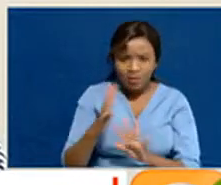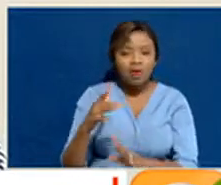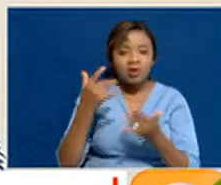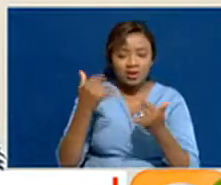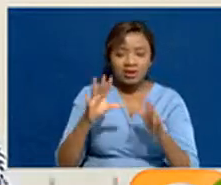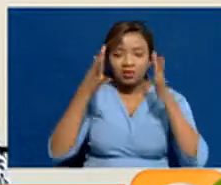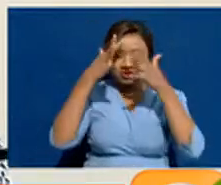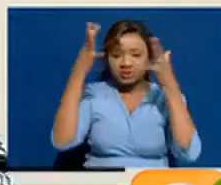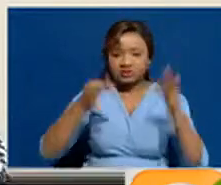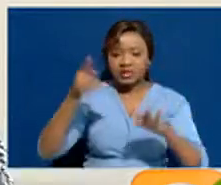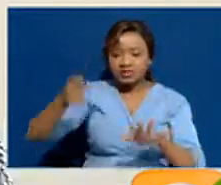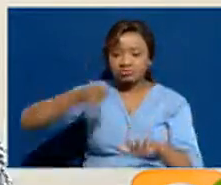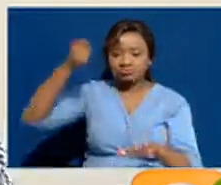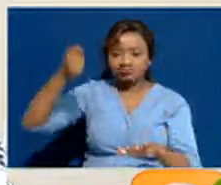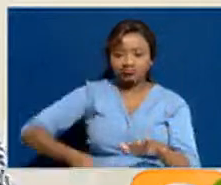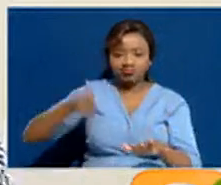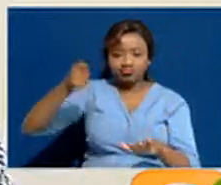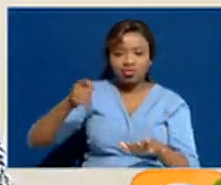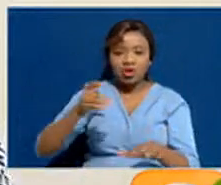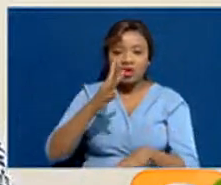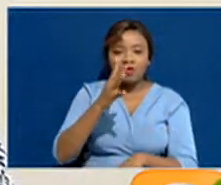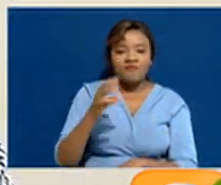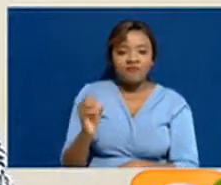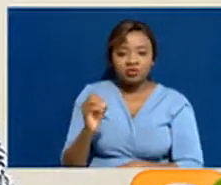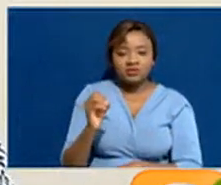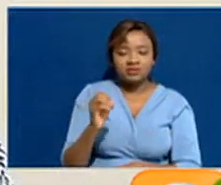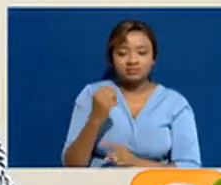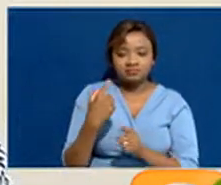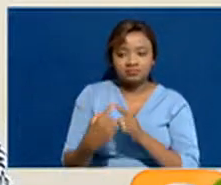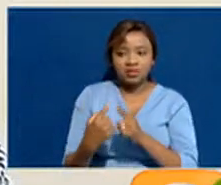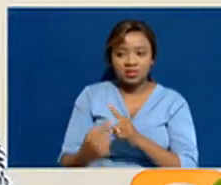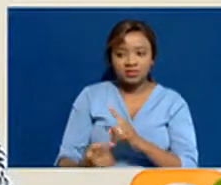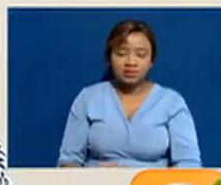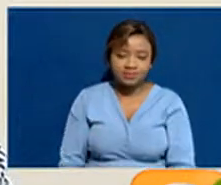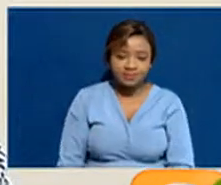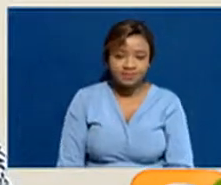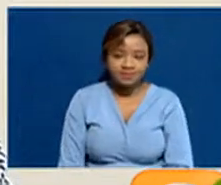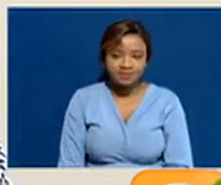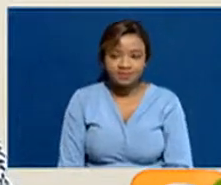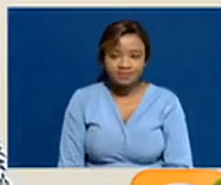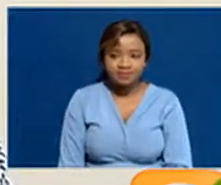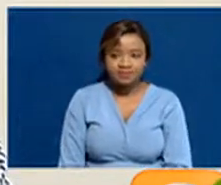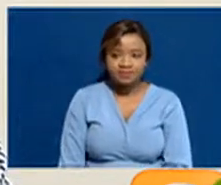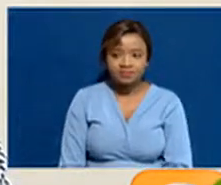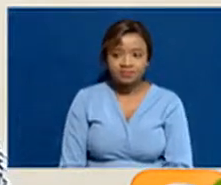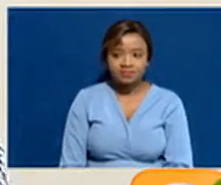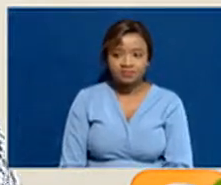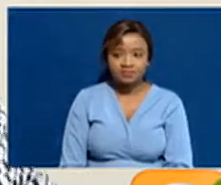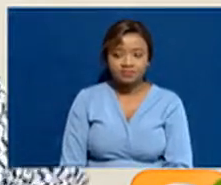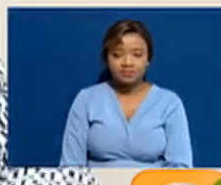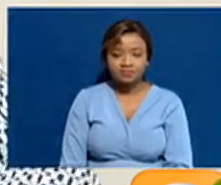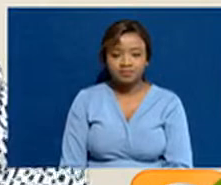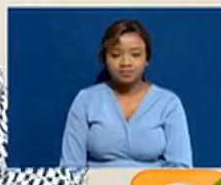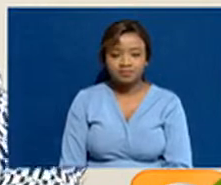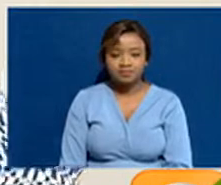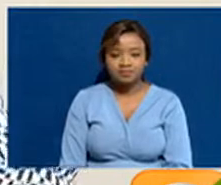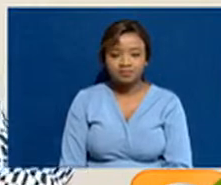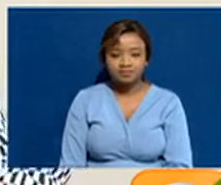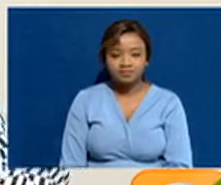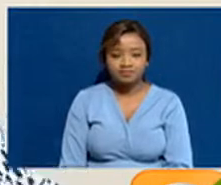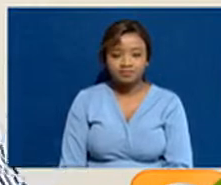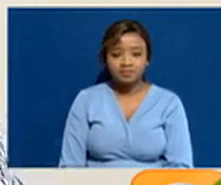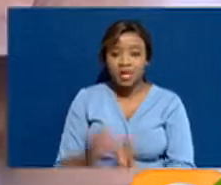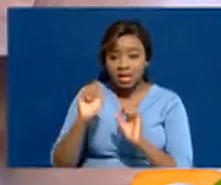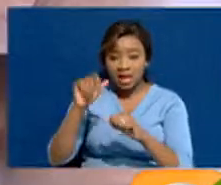deterrent sentence. The accused is therefore sentenced to serve 40 years in jail, right of appeal